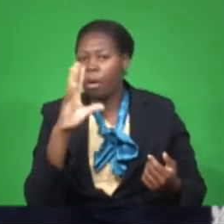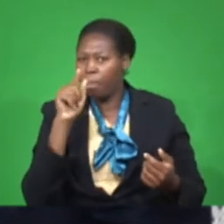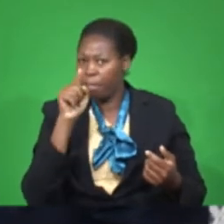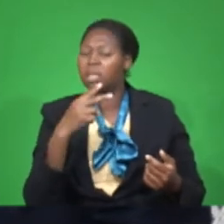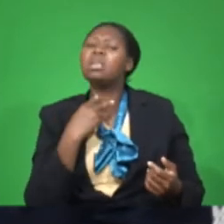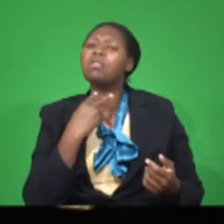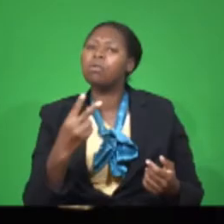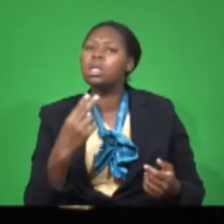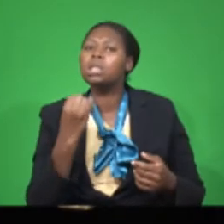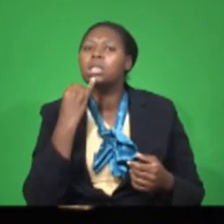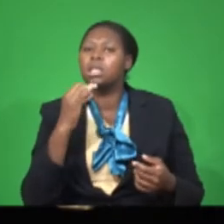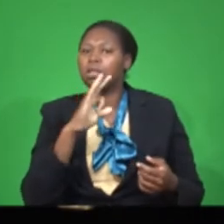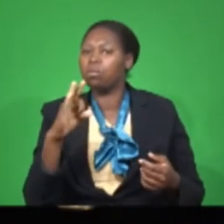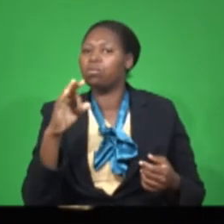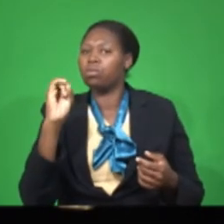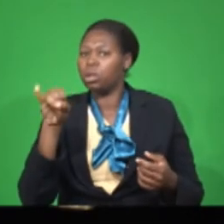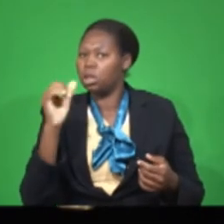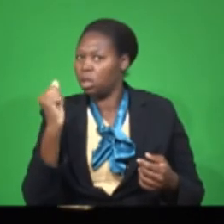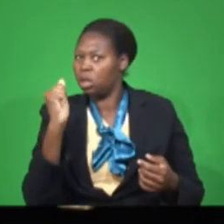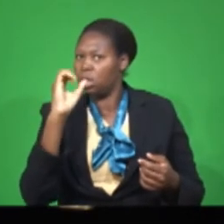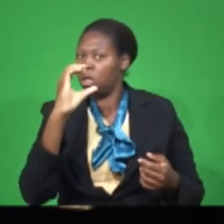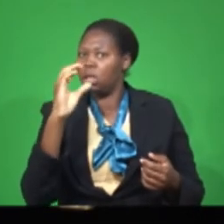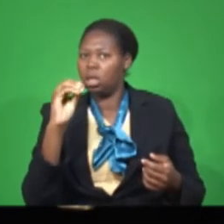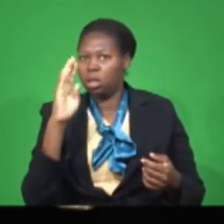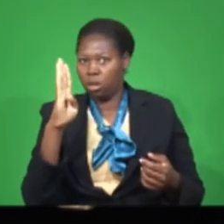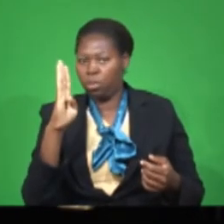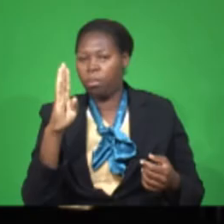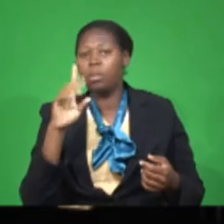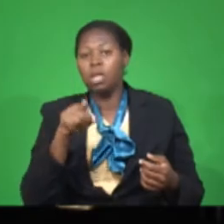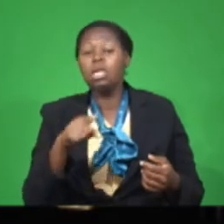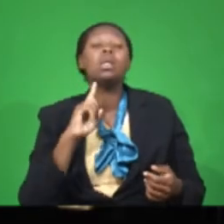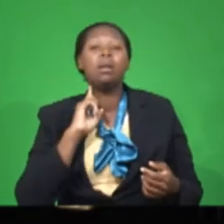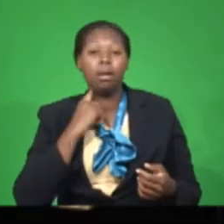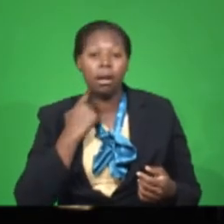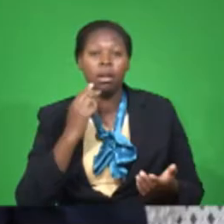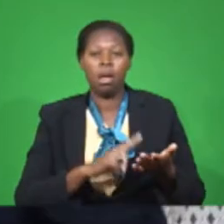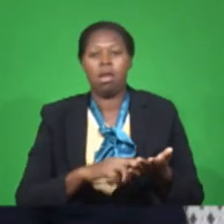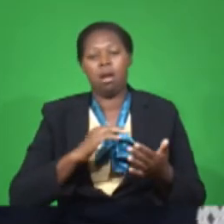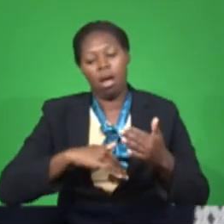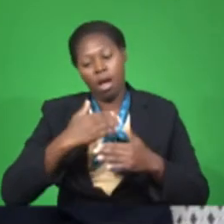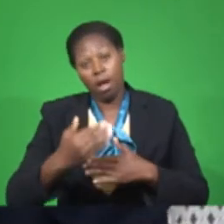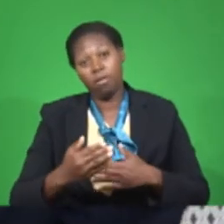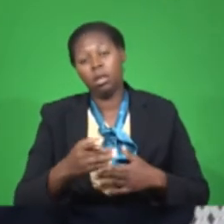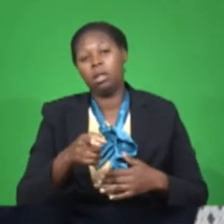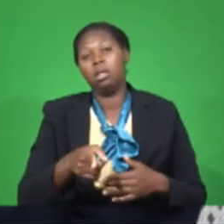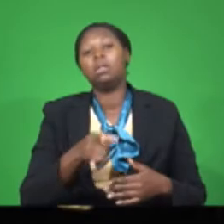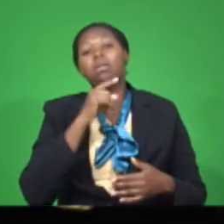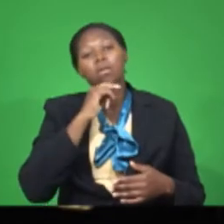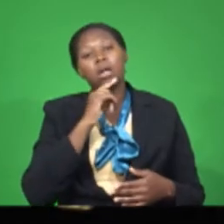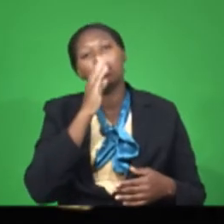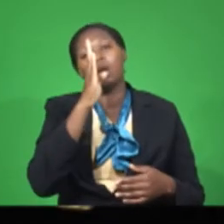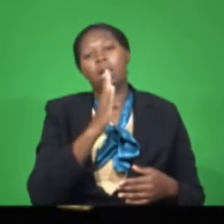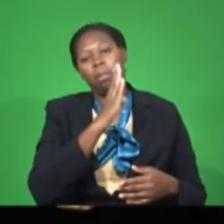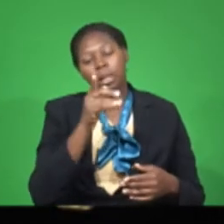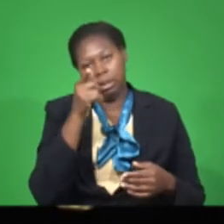Isau. Ndobva apuwa zvikomborero zvedangwe na baba aita zvekuvakuruka. Ndobva